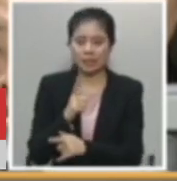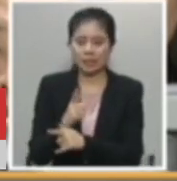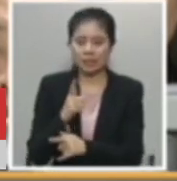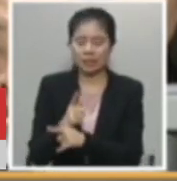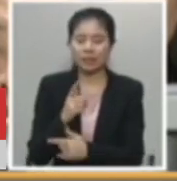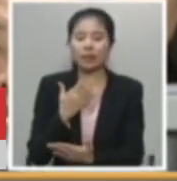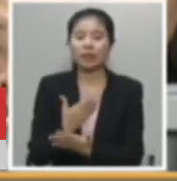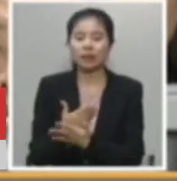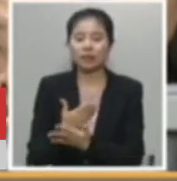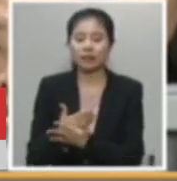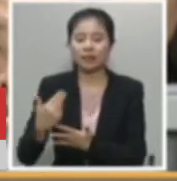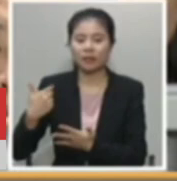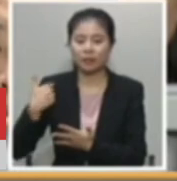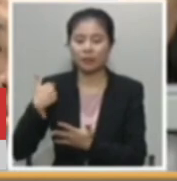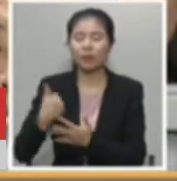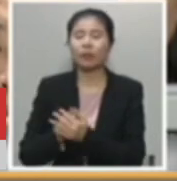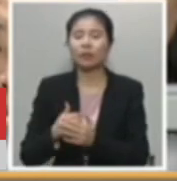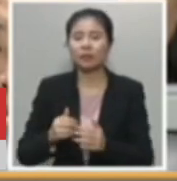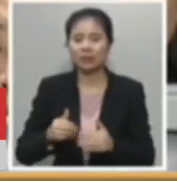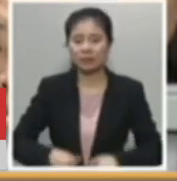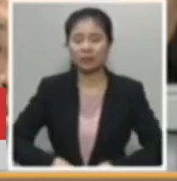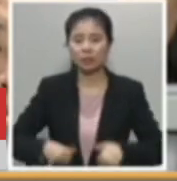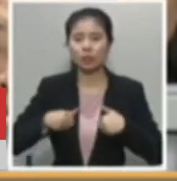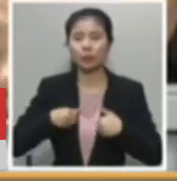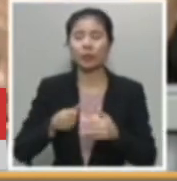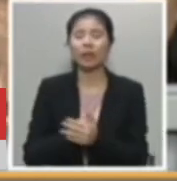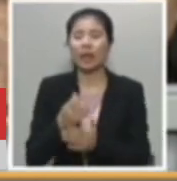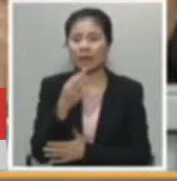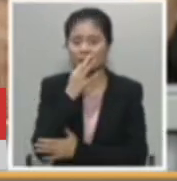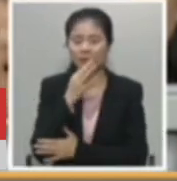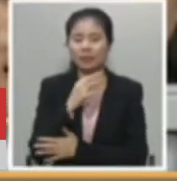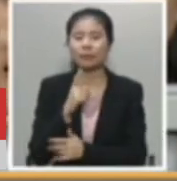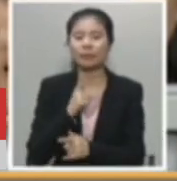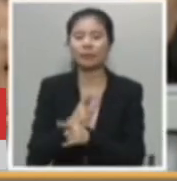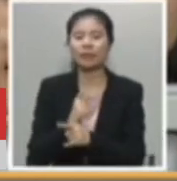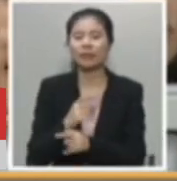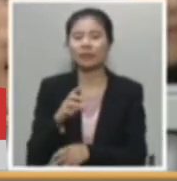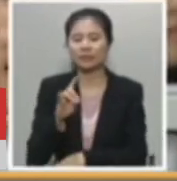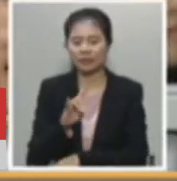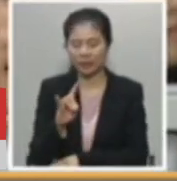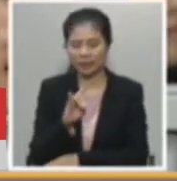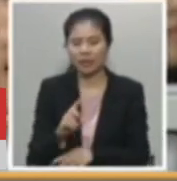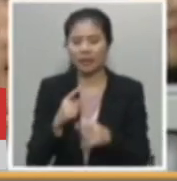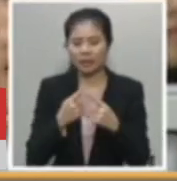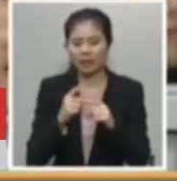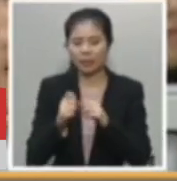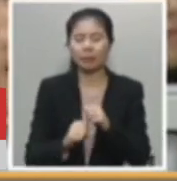รงนี้ล่ะครับที่อยู่ได้อยู่ได้กินได้เลี้ยงลูกแต่ปี2562งบประมาณ